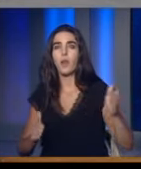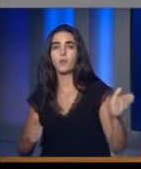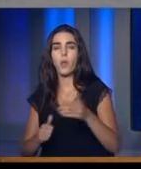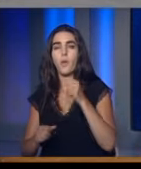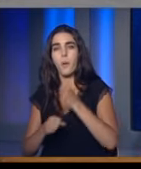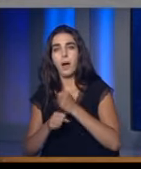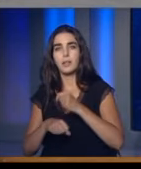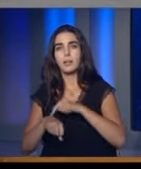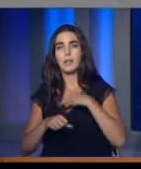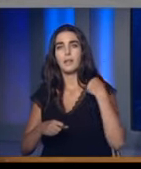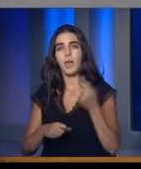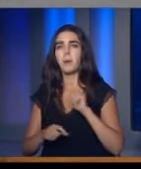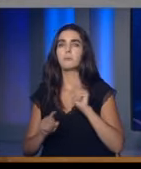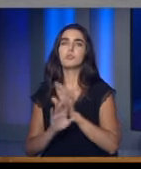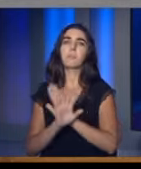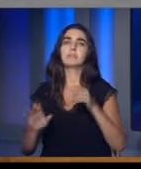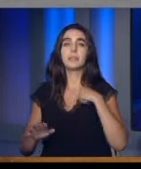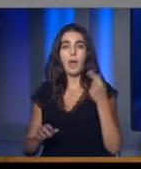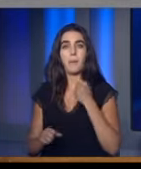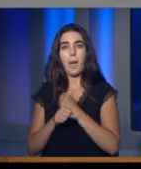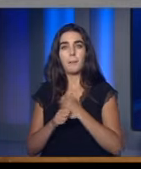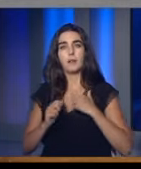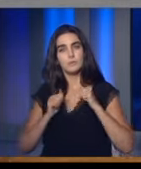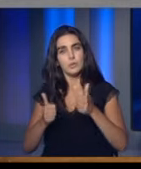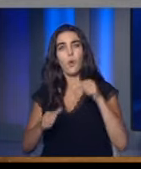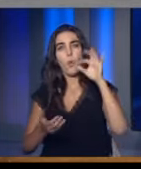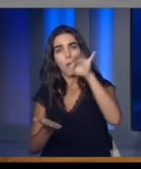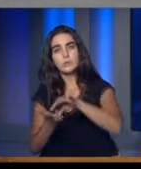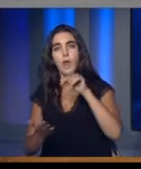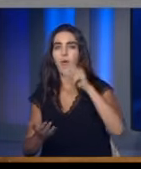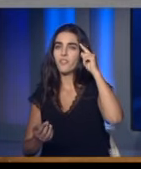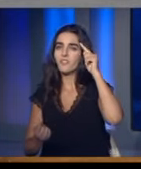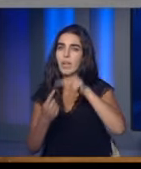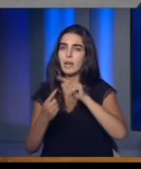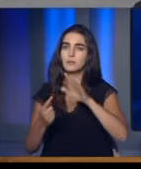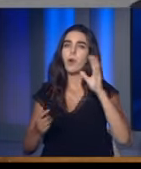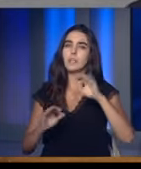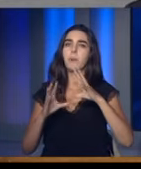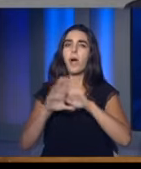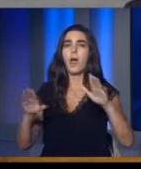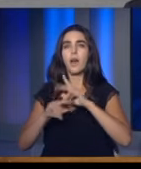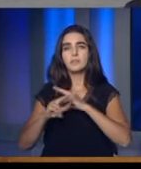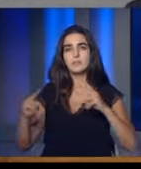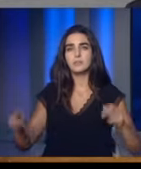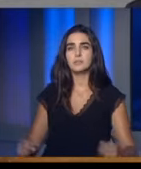ديناميات محلية ومبادرات محلية، وقد قمنا نحن بمسعى وليس بمبادرة،